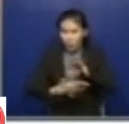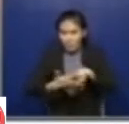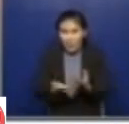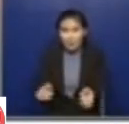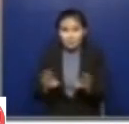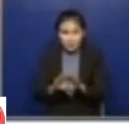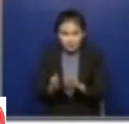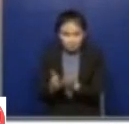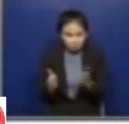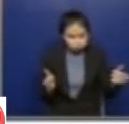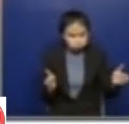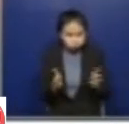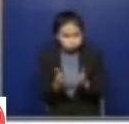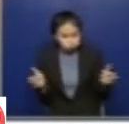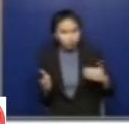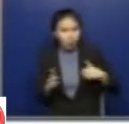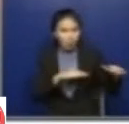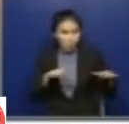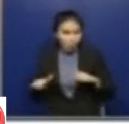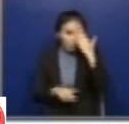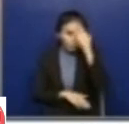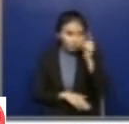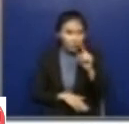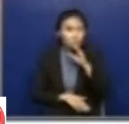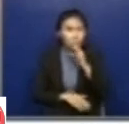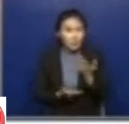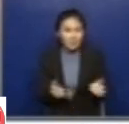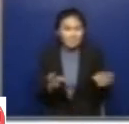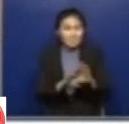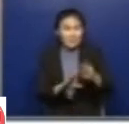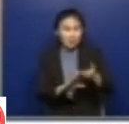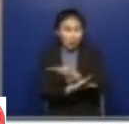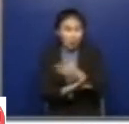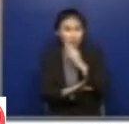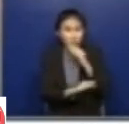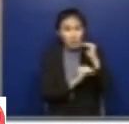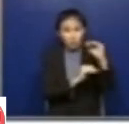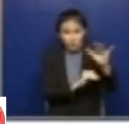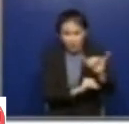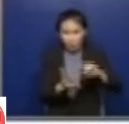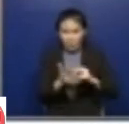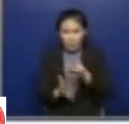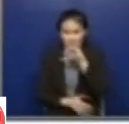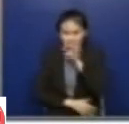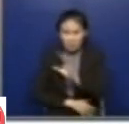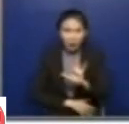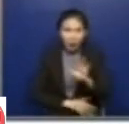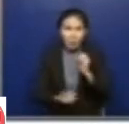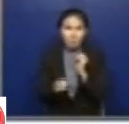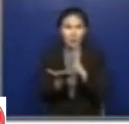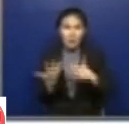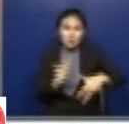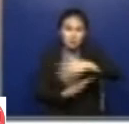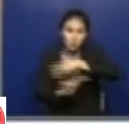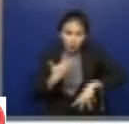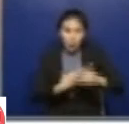นและระยะยาวเพราะหากมีการปิดเหมืองก่อนกำหนดก็จะมีการทิ้งเหมืองแล้วก็ส่งผลทางสิ่งแวดล้อมไม่ว่า